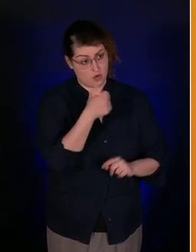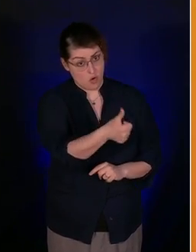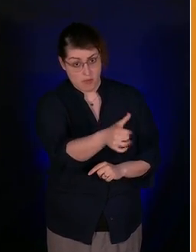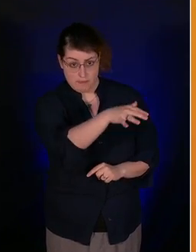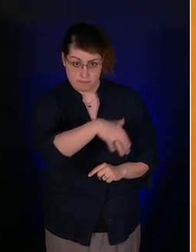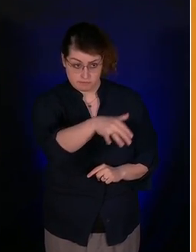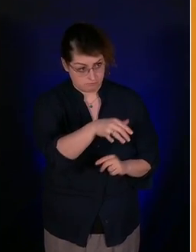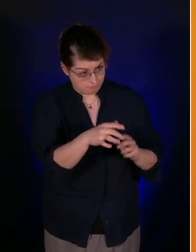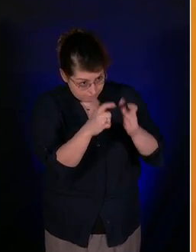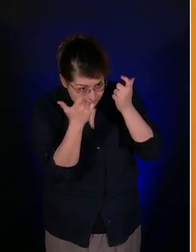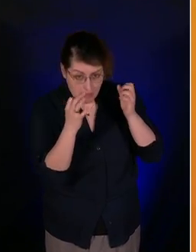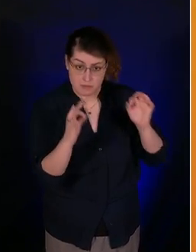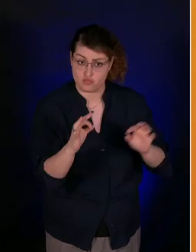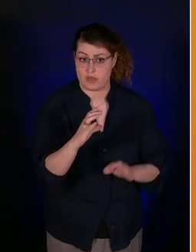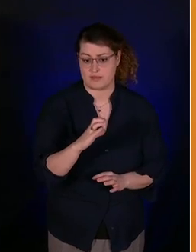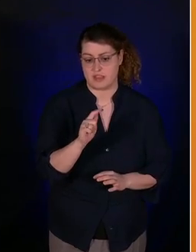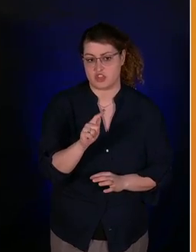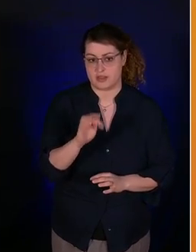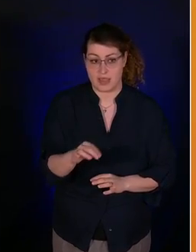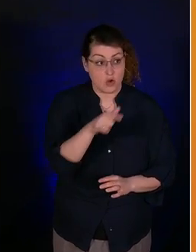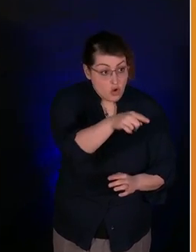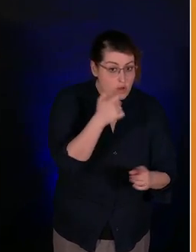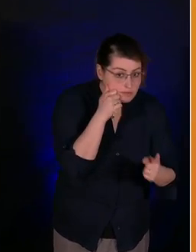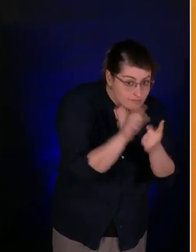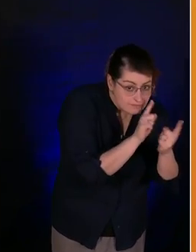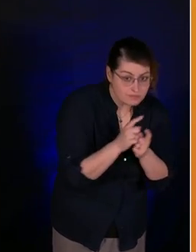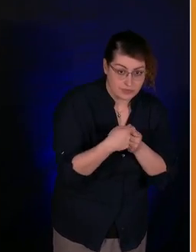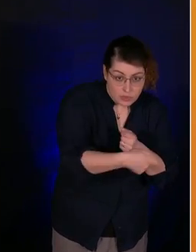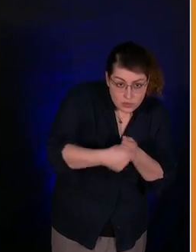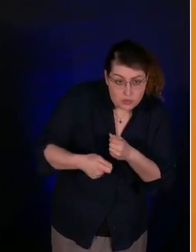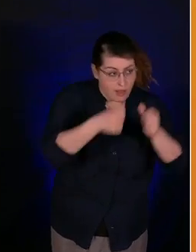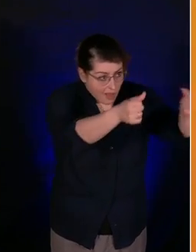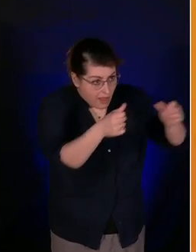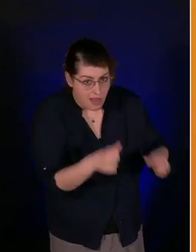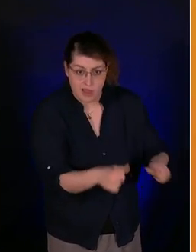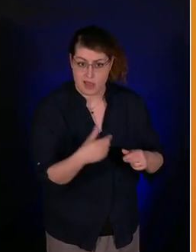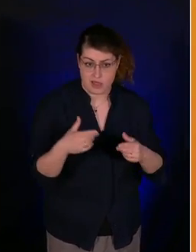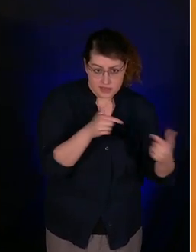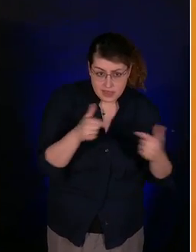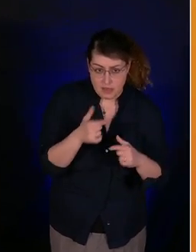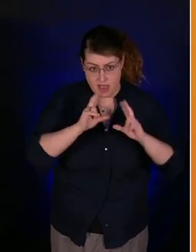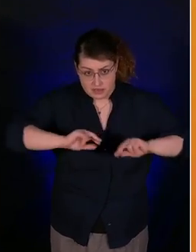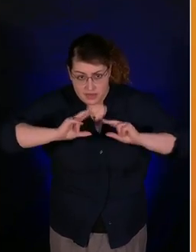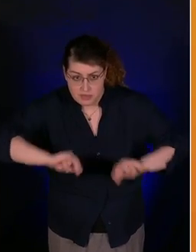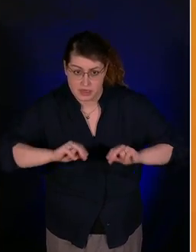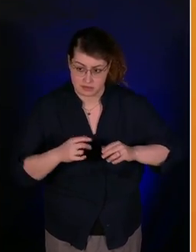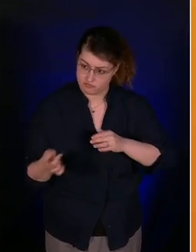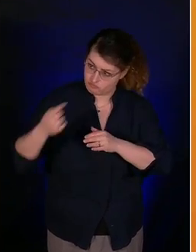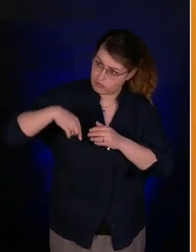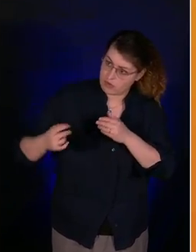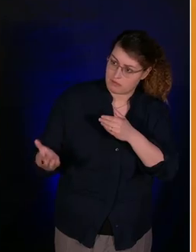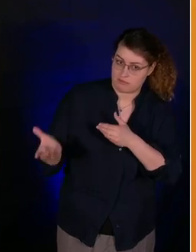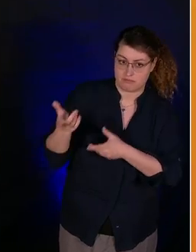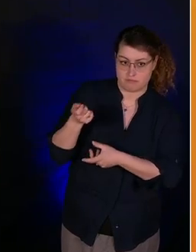font la CGT. Eux qui vont au contact, eux qui tractent, eux qui collent, eux qui débattent, eux qui expliquent et qui syndiquent.